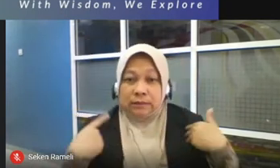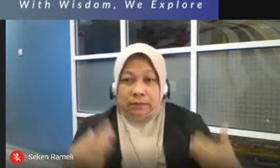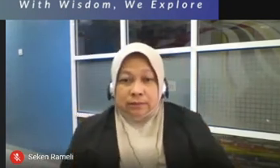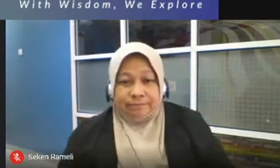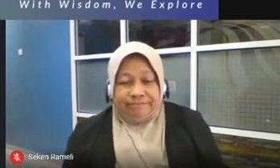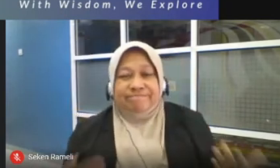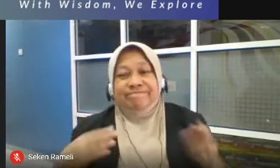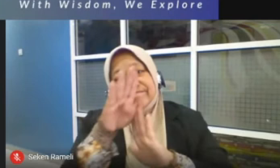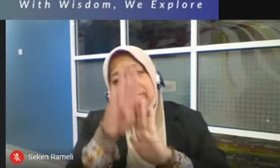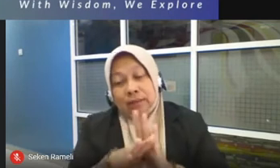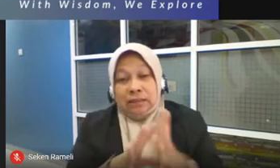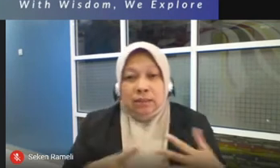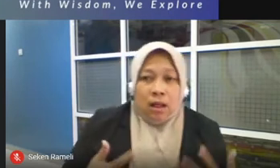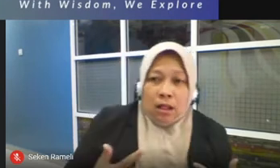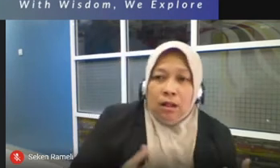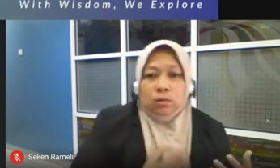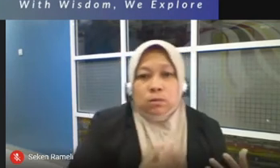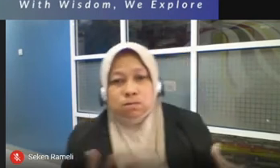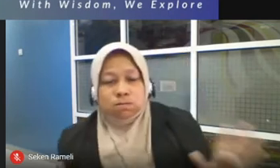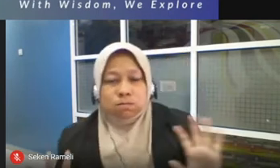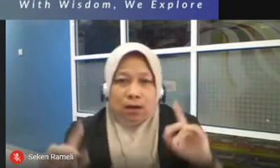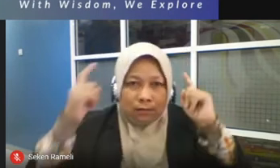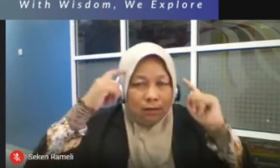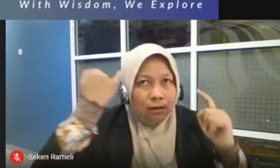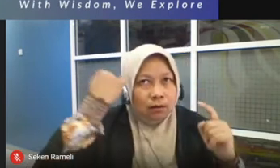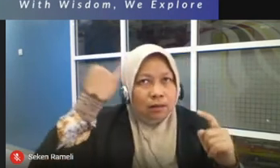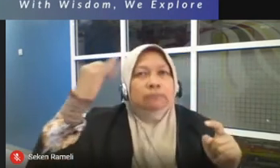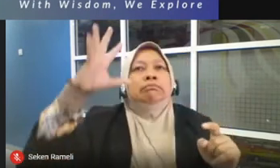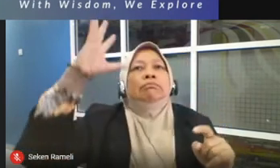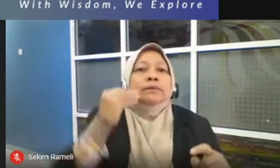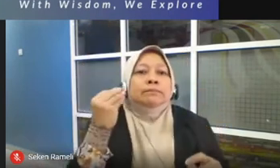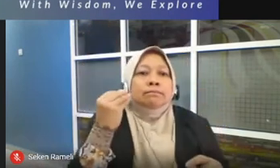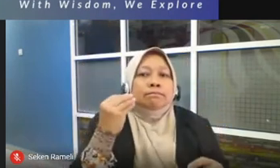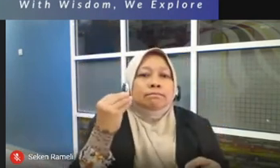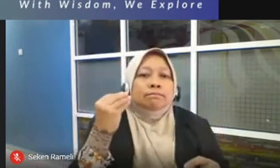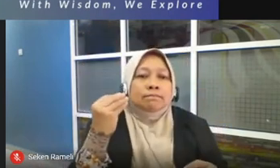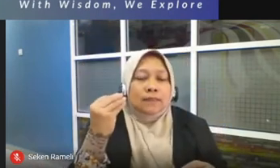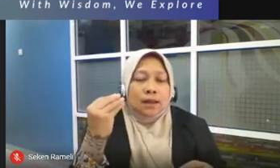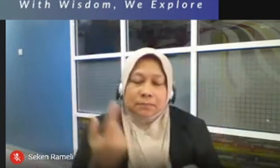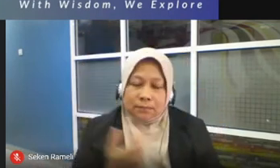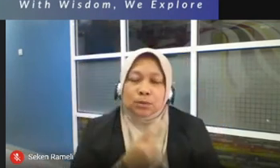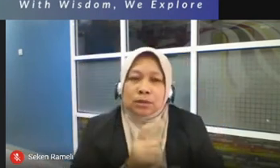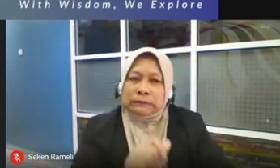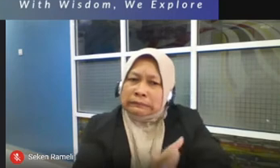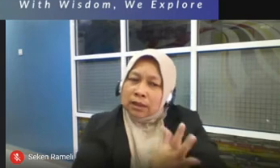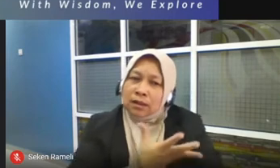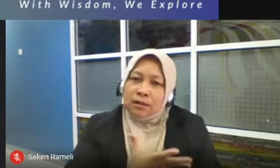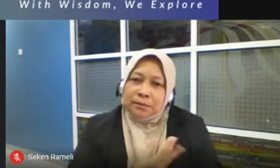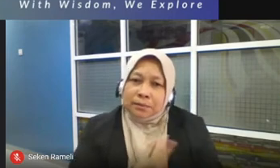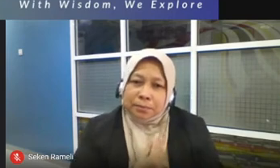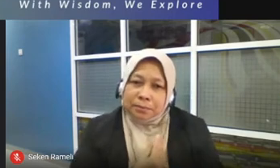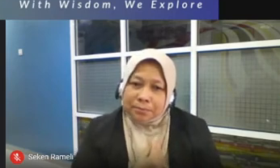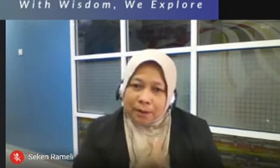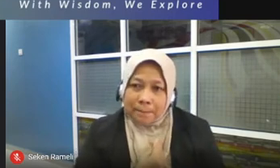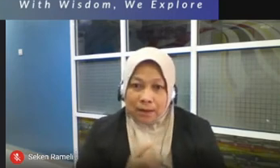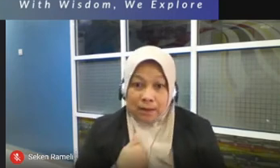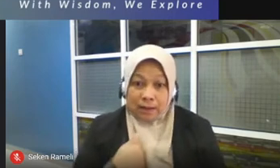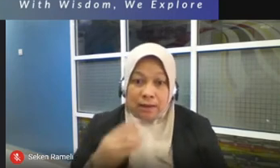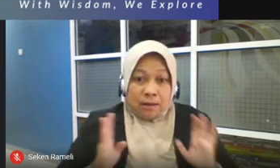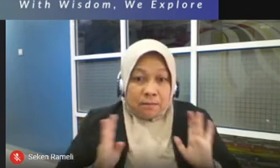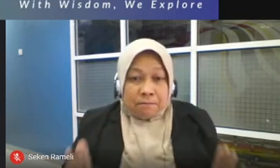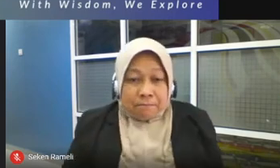kita dalam keadaan gelabah ni, okay, kita nak, biasanya dalam pengucapan awam kita akan ada rasa gemuruh dan sebagainya. Bila kita, badan kita pula